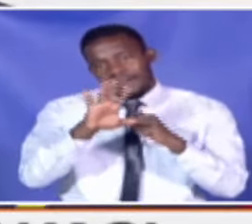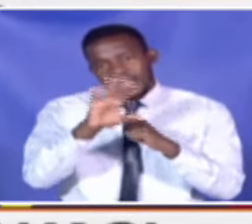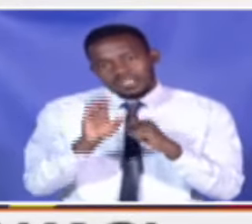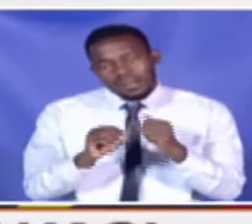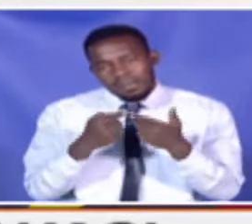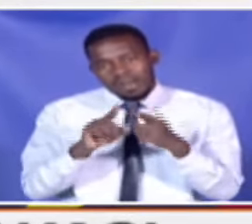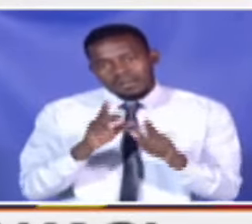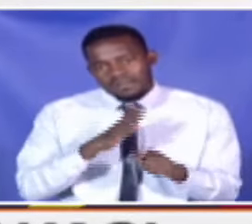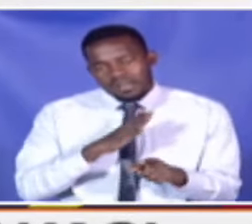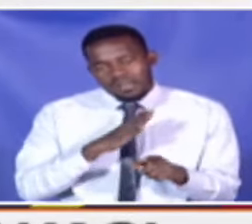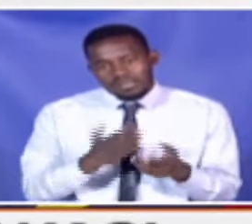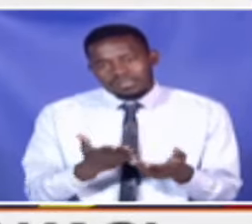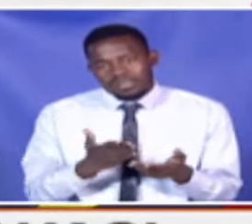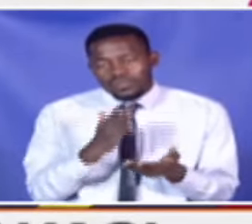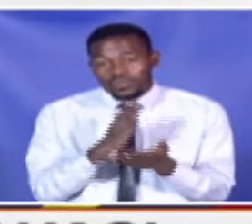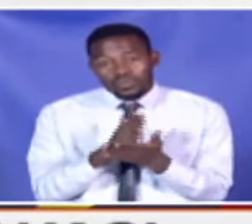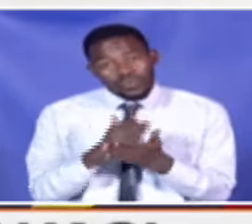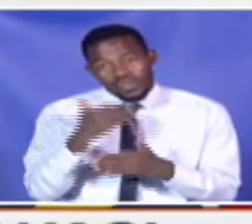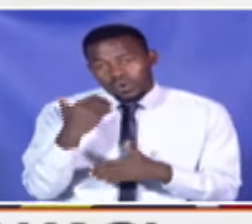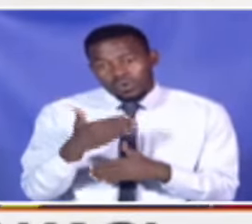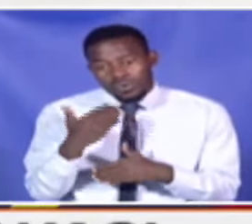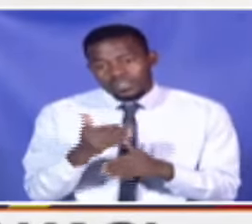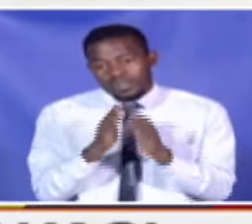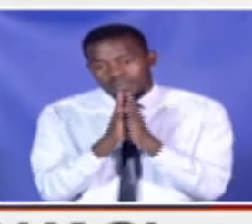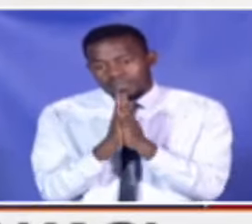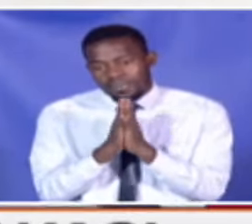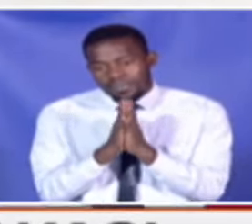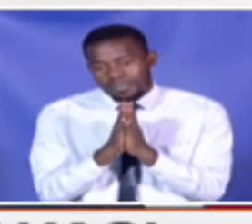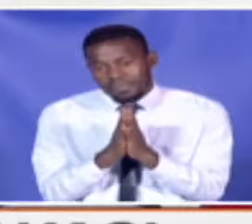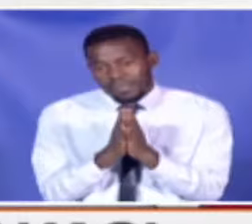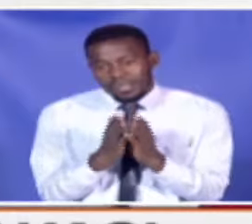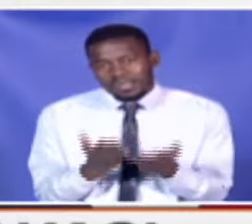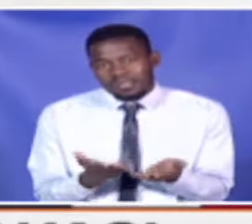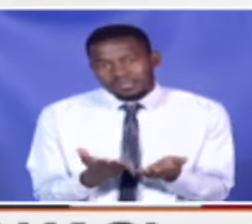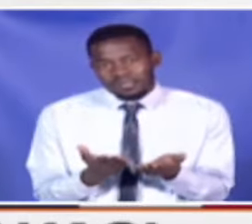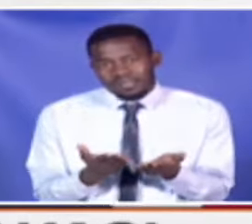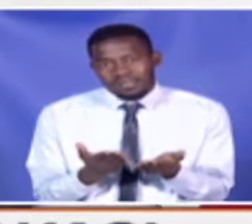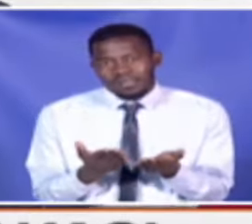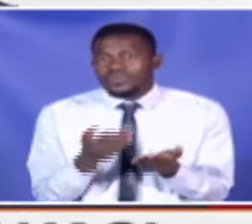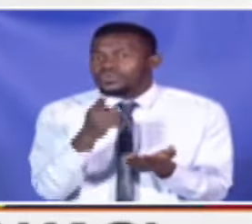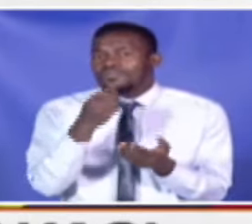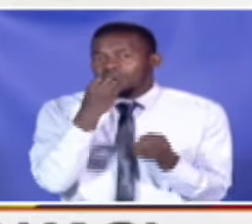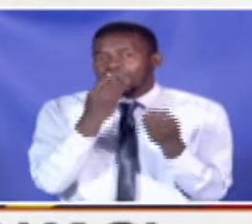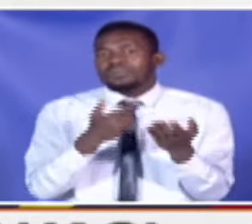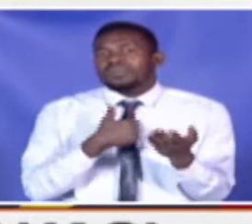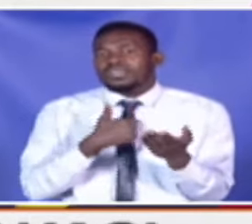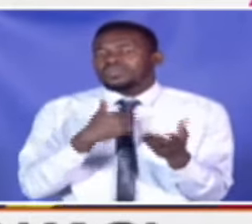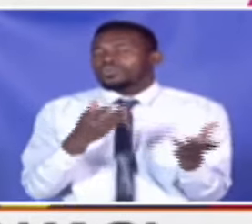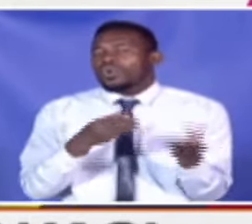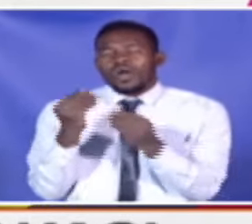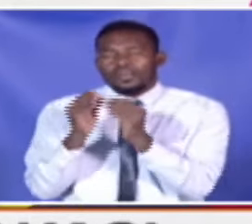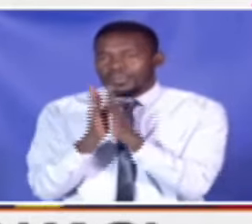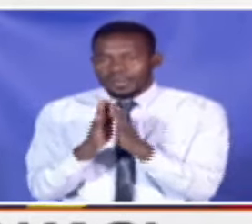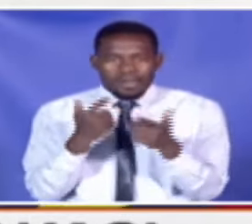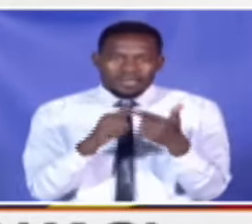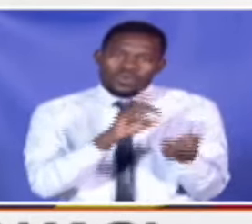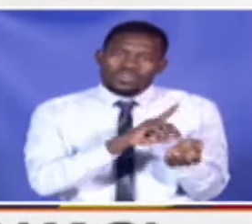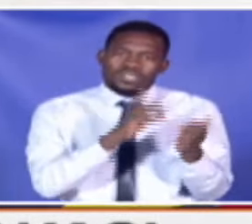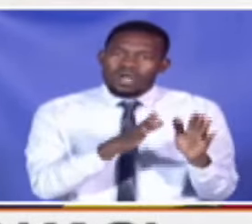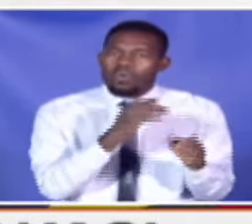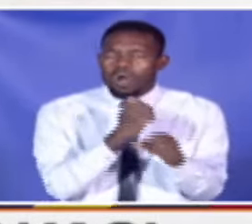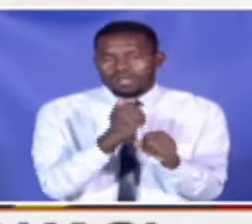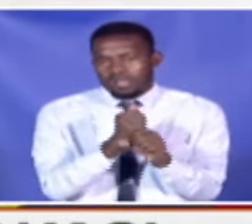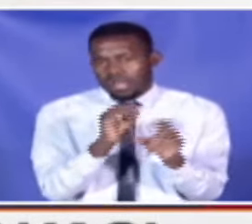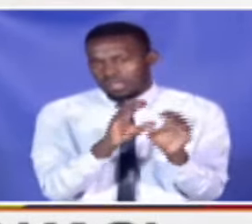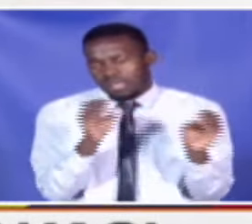Mimi ndio Mungu ana tunaombanga Mungu, lakini wewe unaniambia niende niombe namna gani? Na wewe ndio daktari nafaa utibu mshukulikie. Daktari akaniambia mimi nafanya kazi